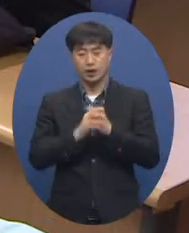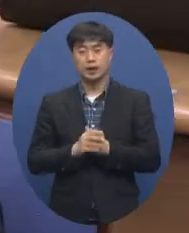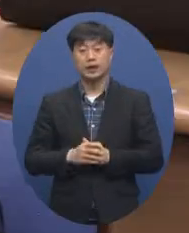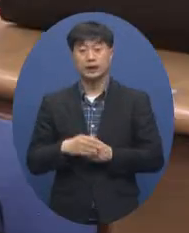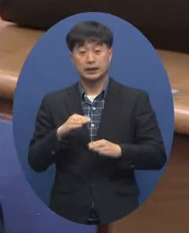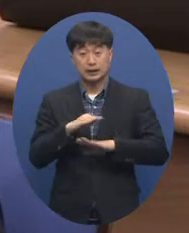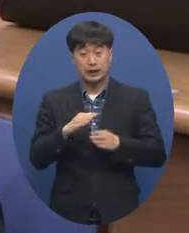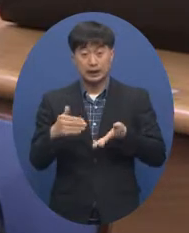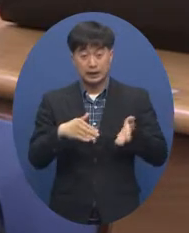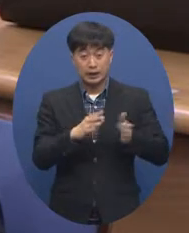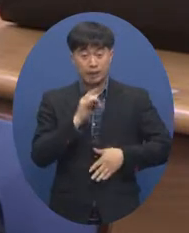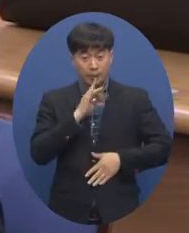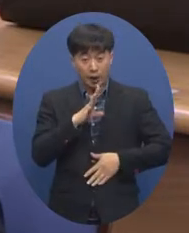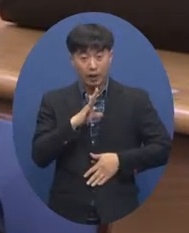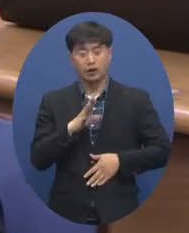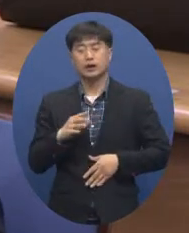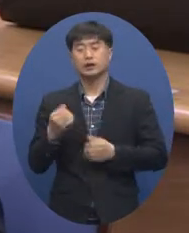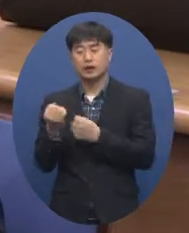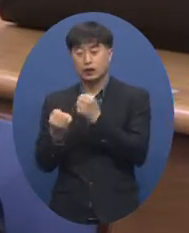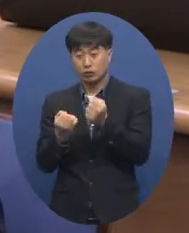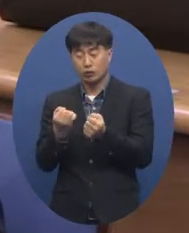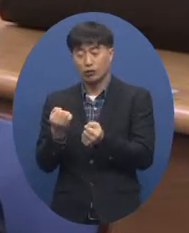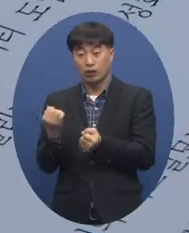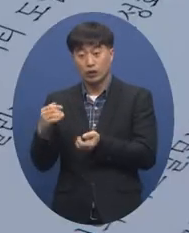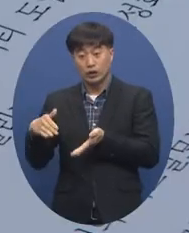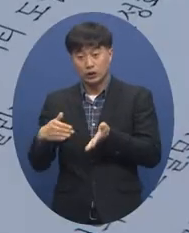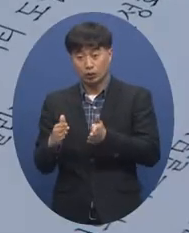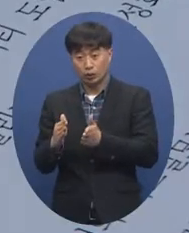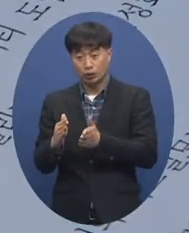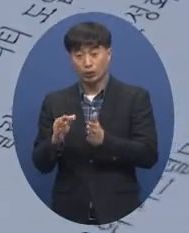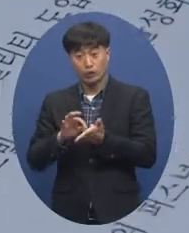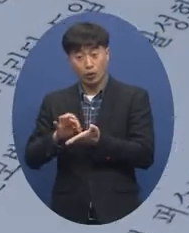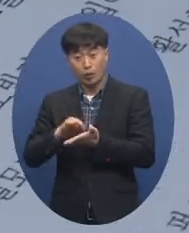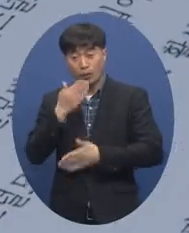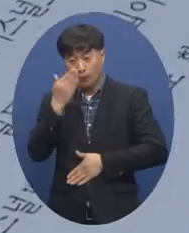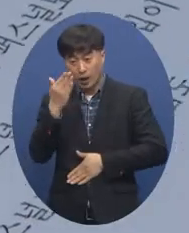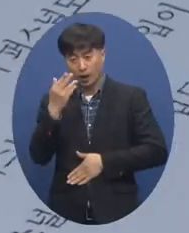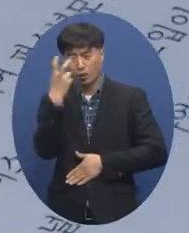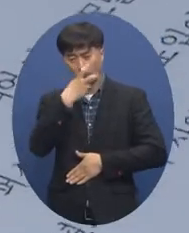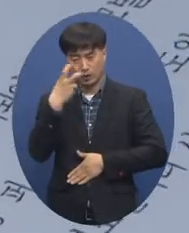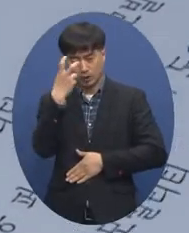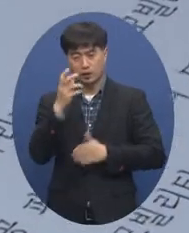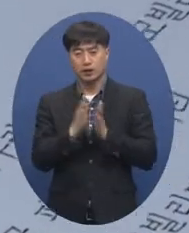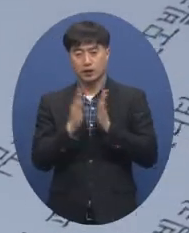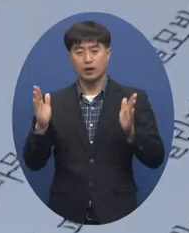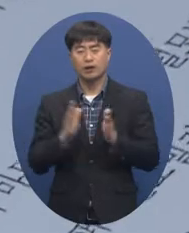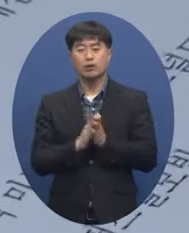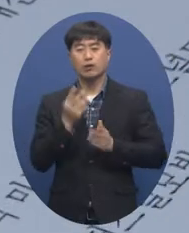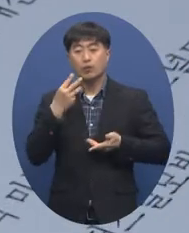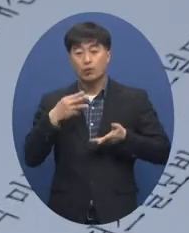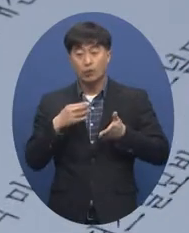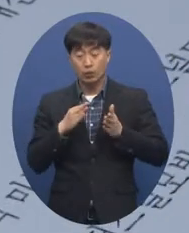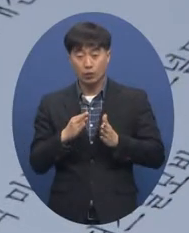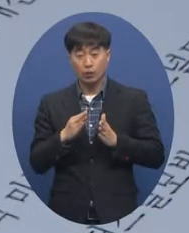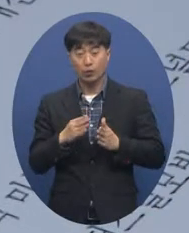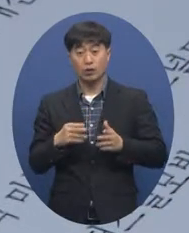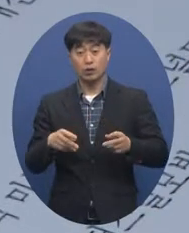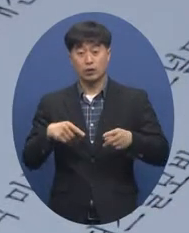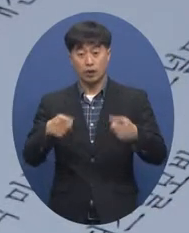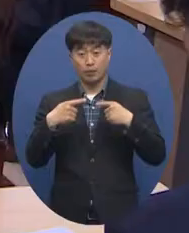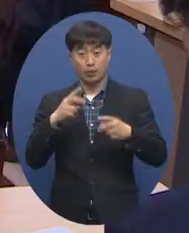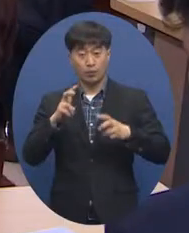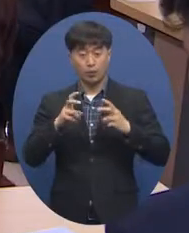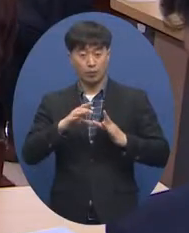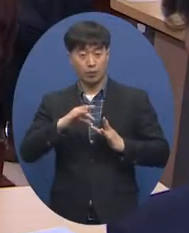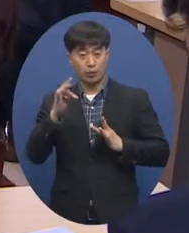차도에서만 허용하는 규정을 자전거 도로에서만이라도 탈수 있게 하는 등의 검토가 우선 이뤄집니다. 도는 참여 제조업체를 선정해